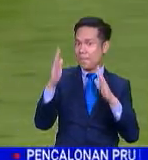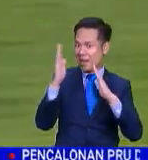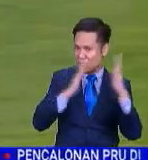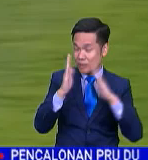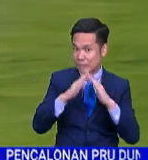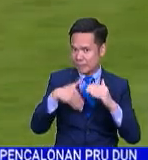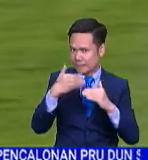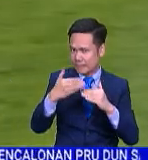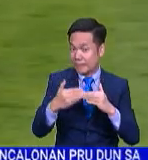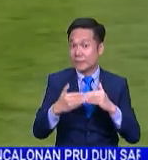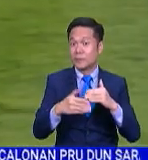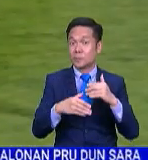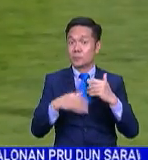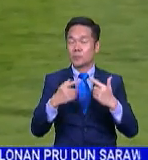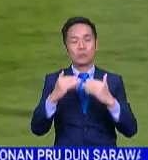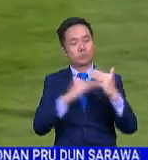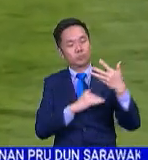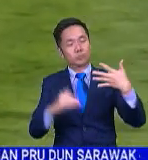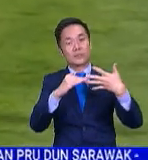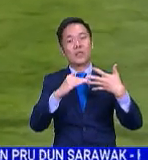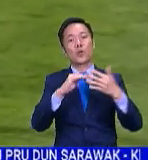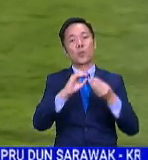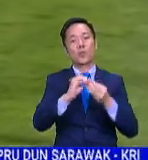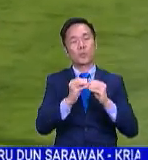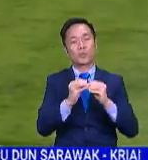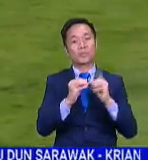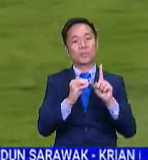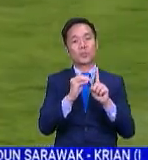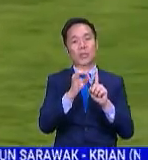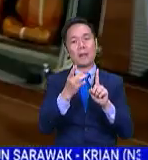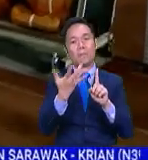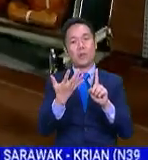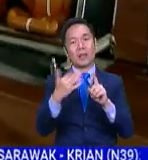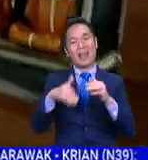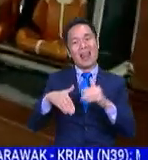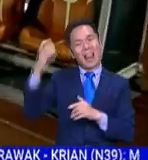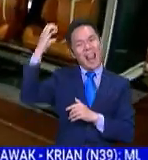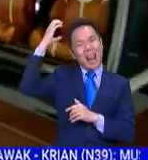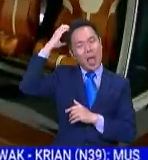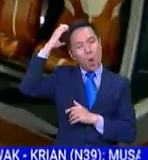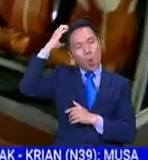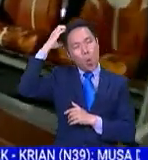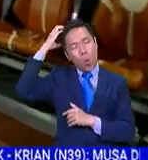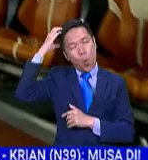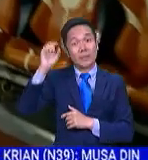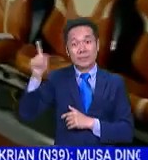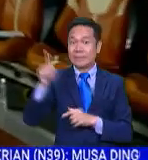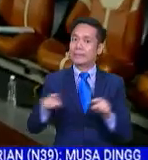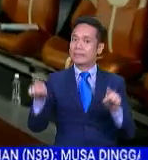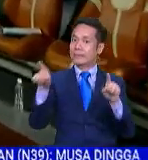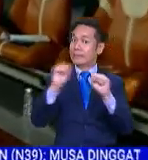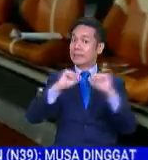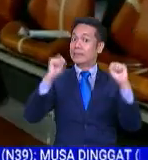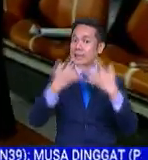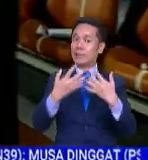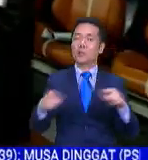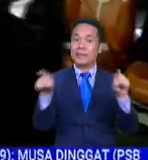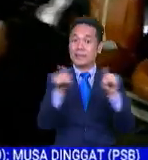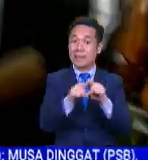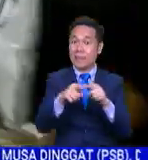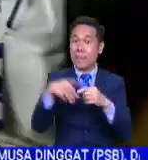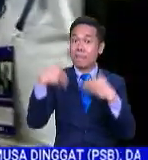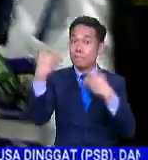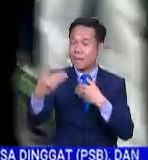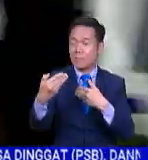tiga mata berdepan pasukan diranking ke 185 Laos di Venue sama kami sini hai